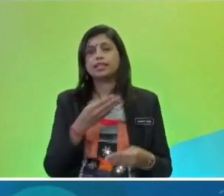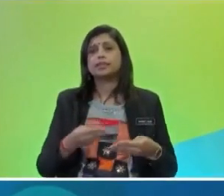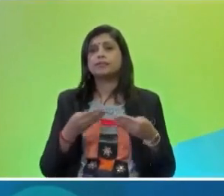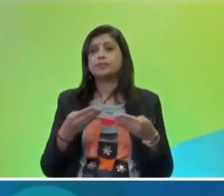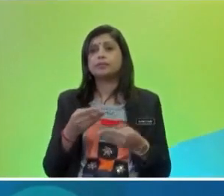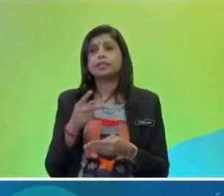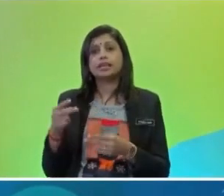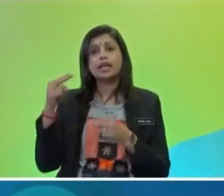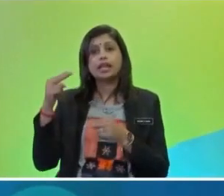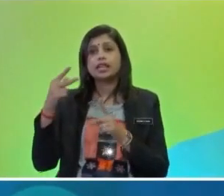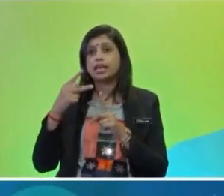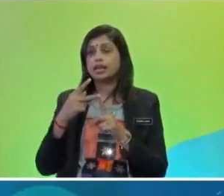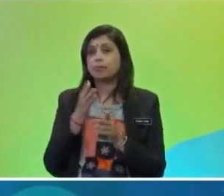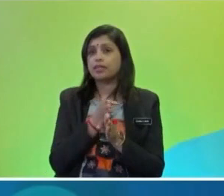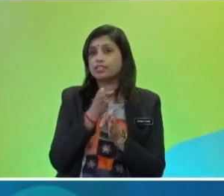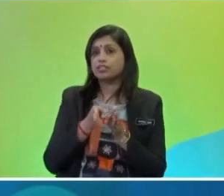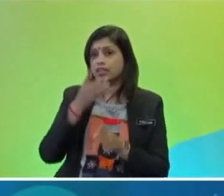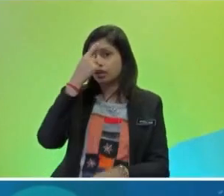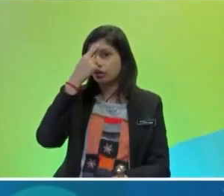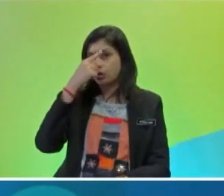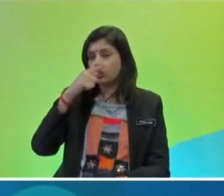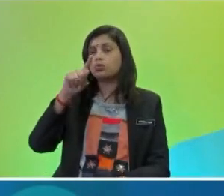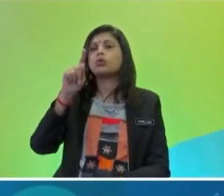hadiah kepada jiran untuk